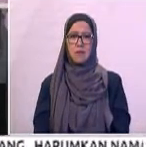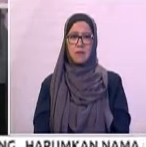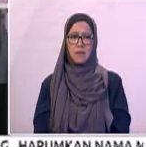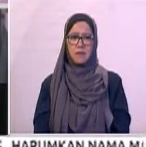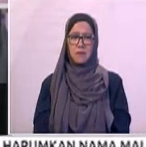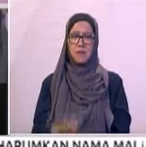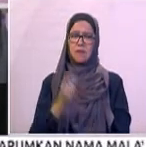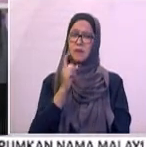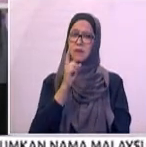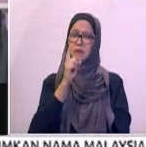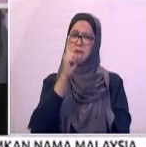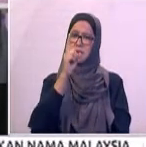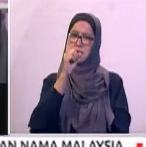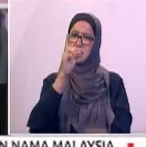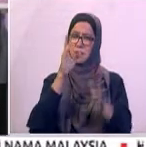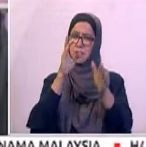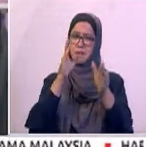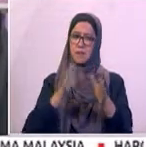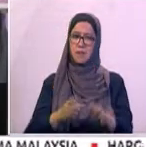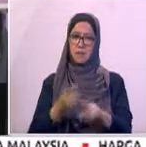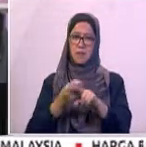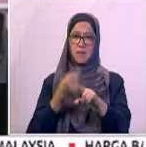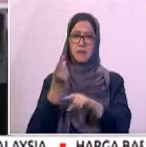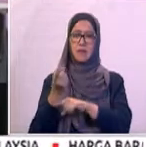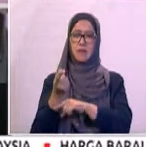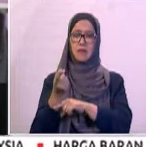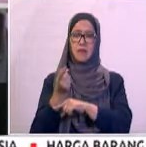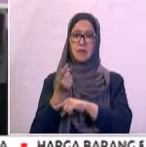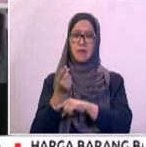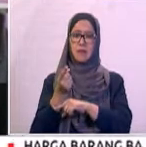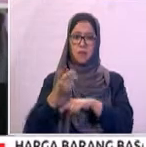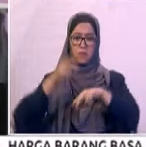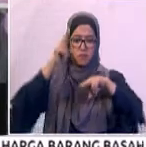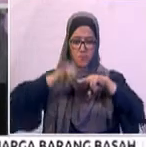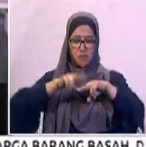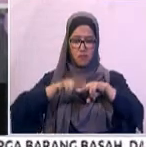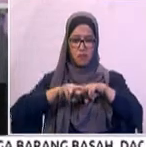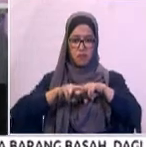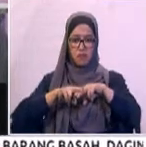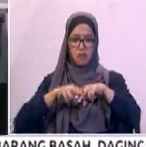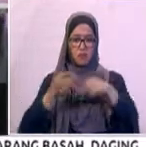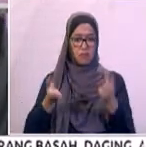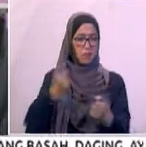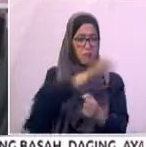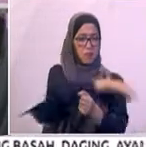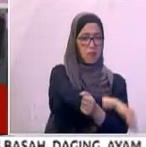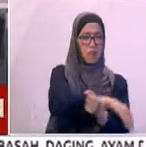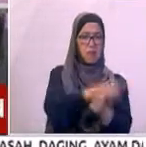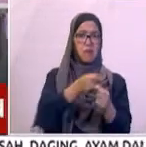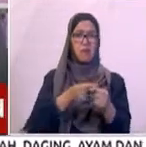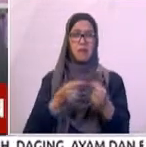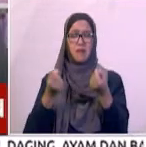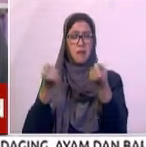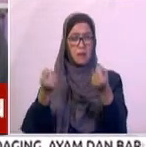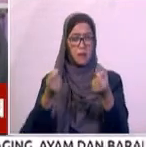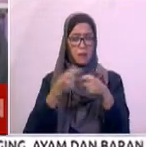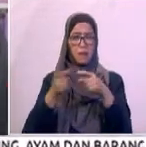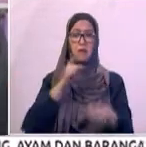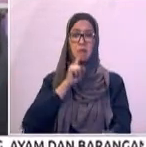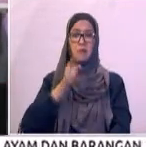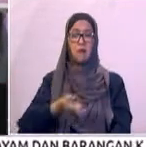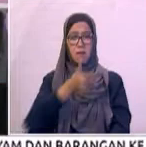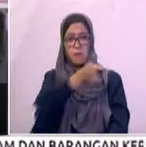Salah seorang daripada mereka telah di tempat duduk penumpang hadapan telah melepaskan beberapa das tembakan ke arah pihak